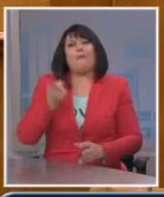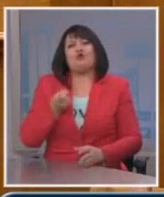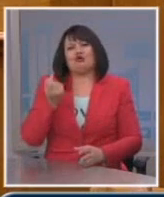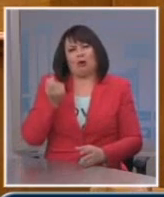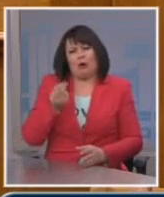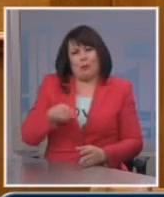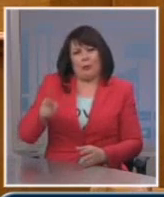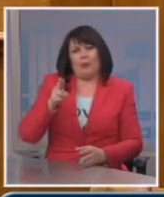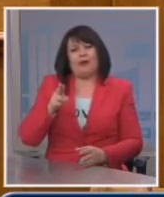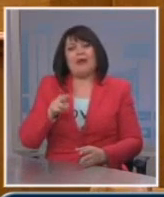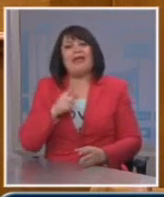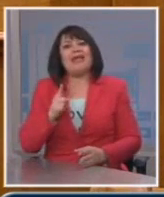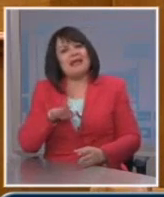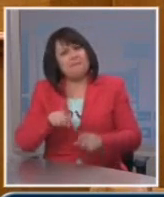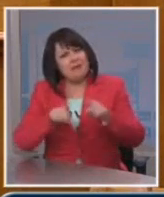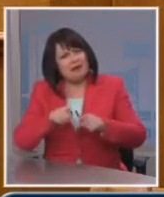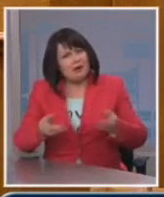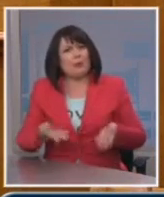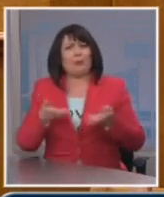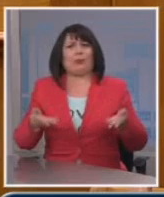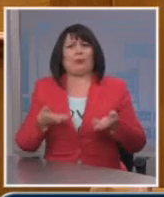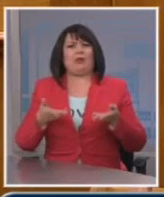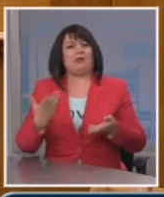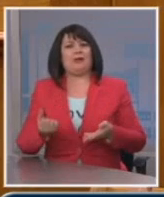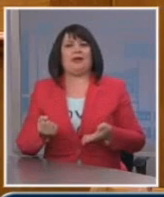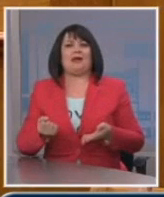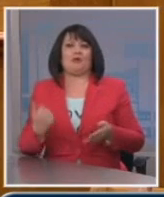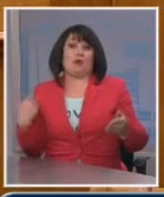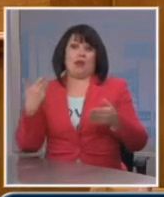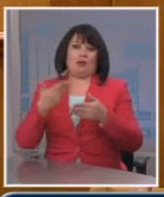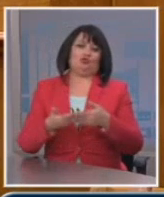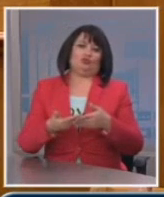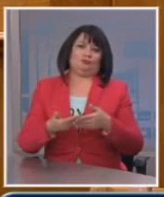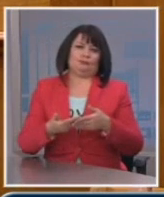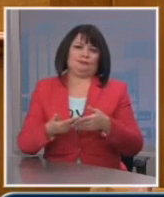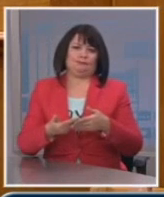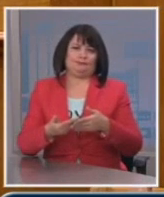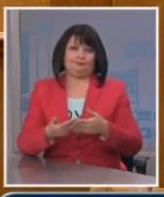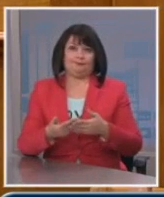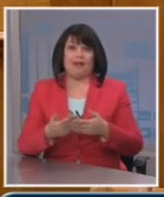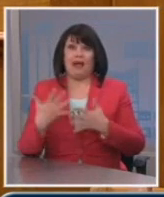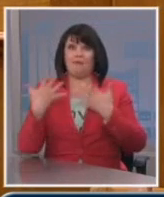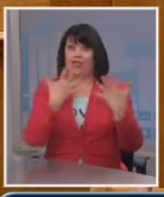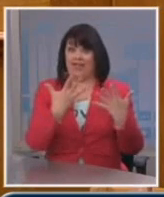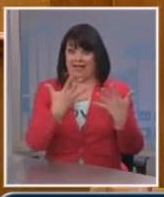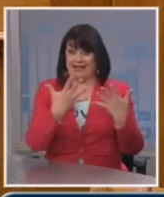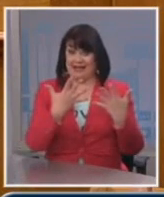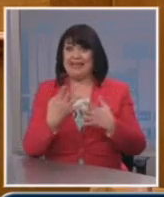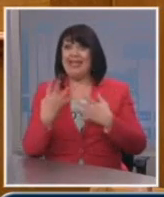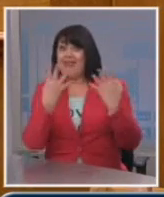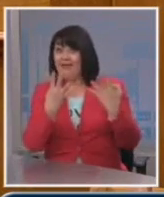είτε ακόμα και ελάφρυνση σε σχέση με ό,τι ίσχυε μέχρι σήμερα. 9 στους 10 ελεύθερους